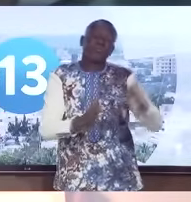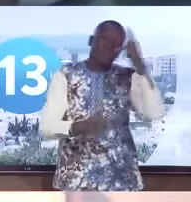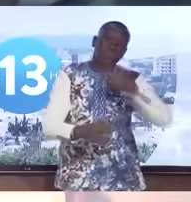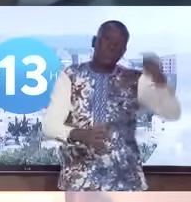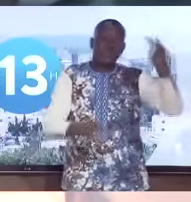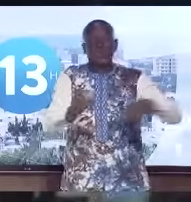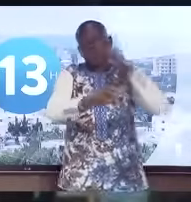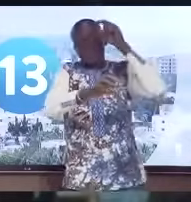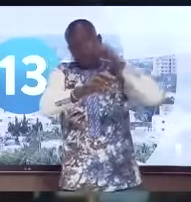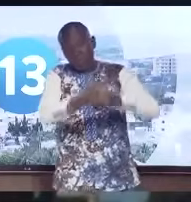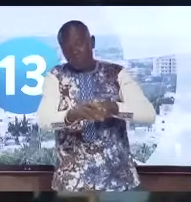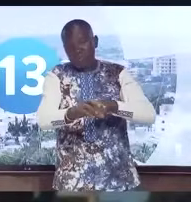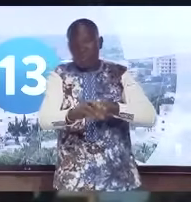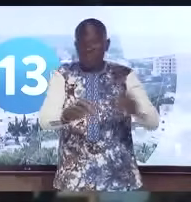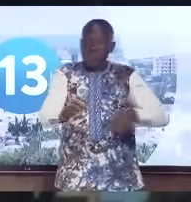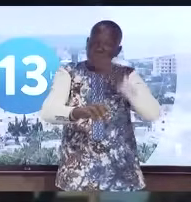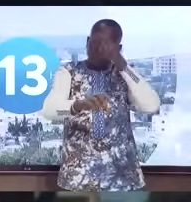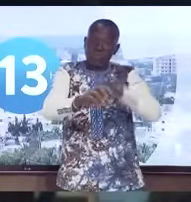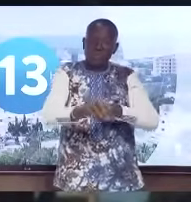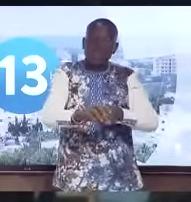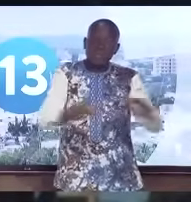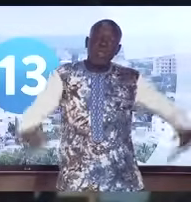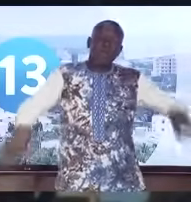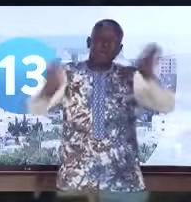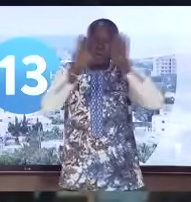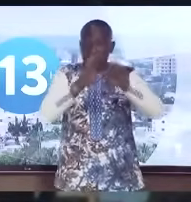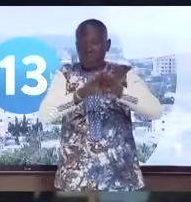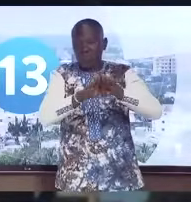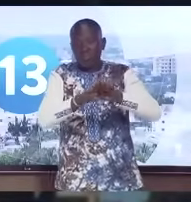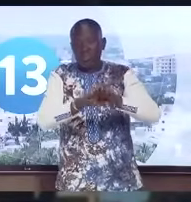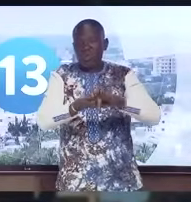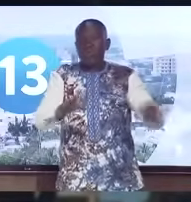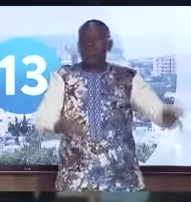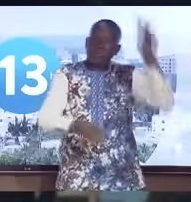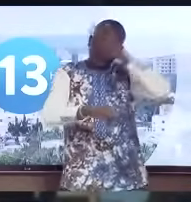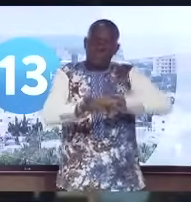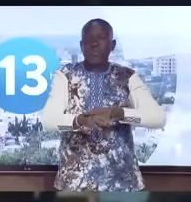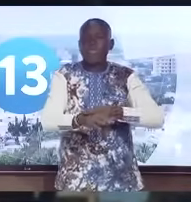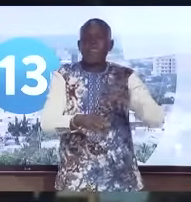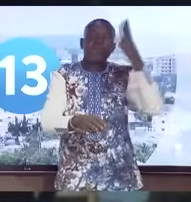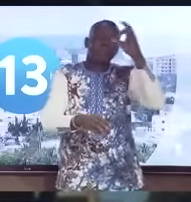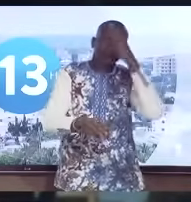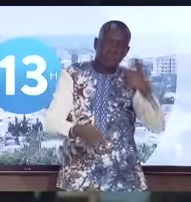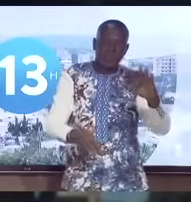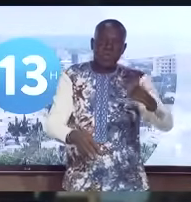temps, cette date porte une pierre blanche sur l'agenda des dates marquantes du Burkina, le 5 août